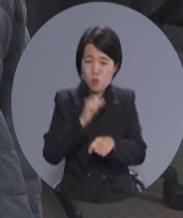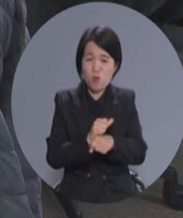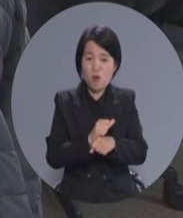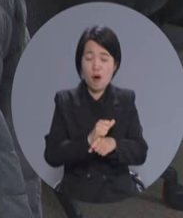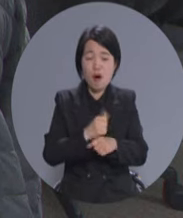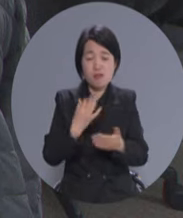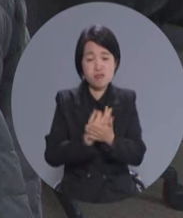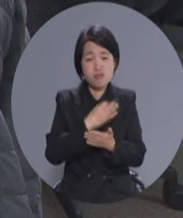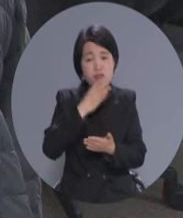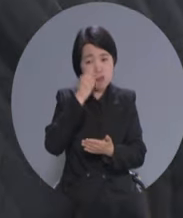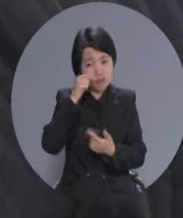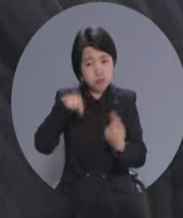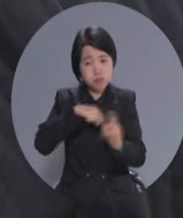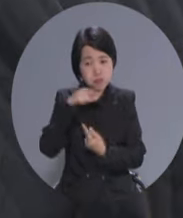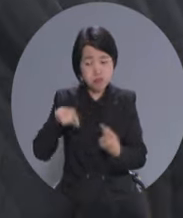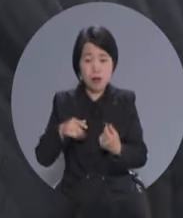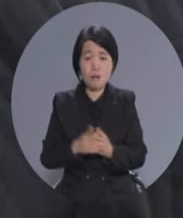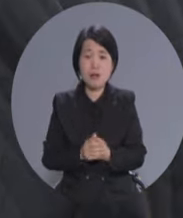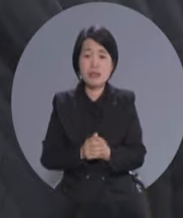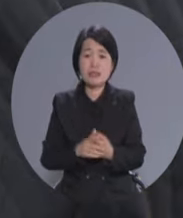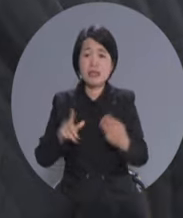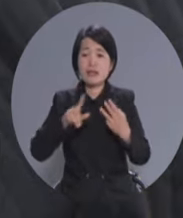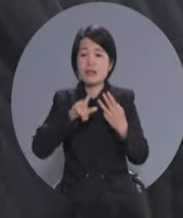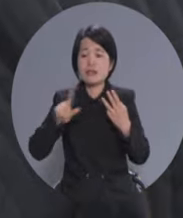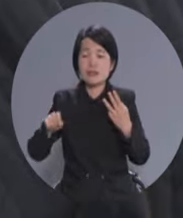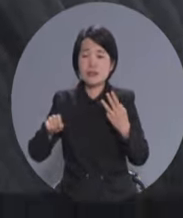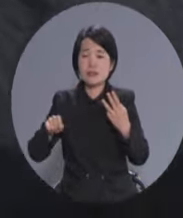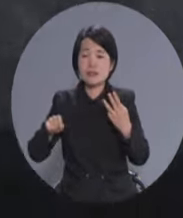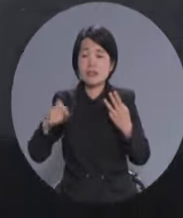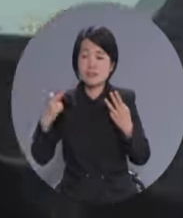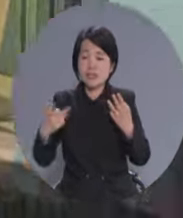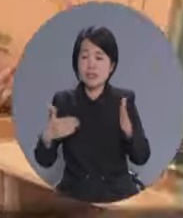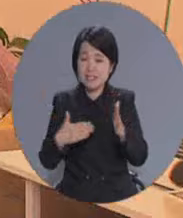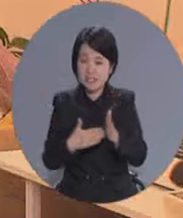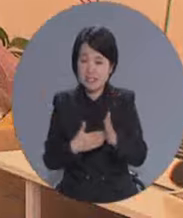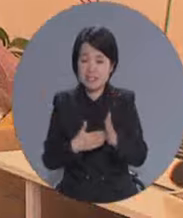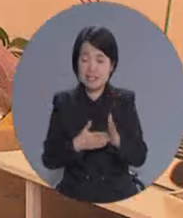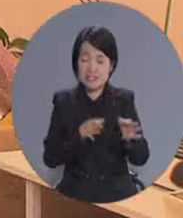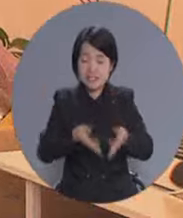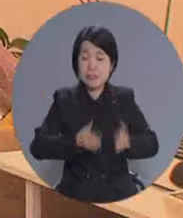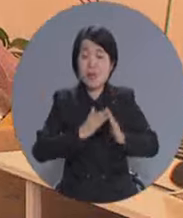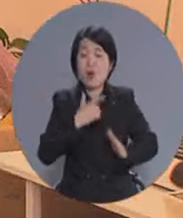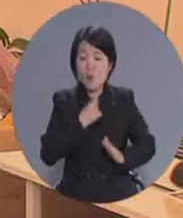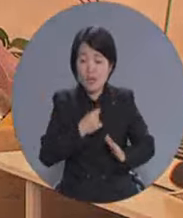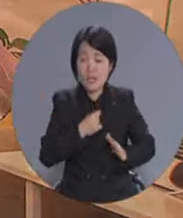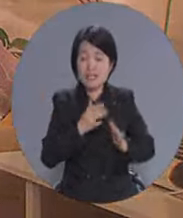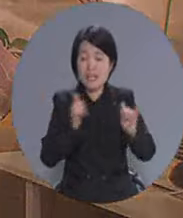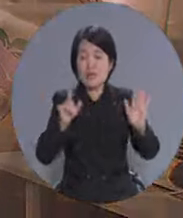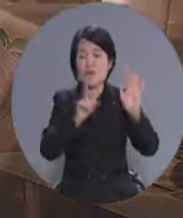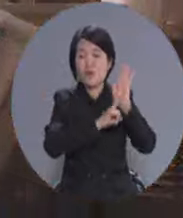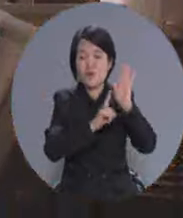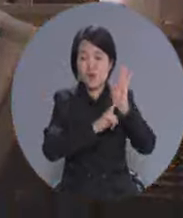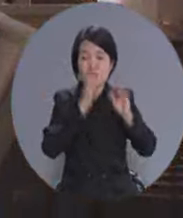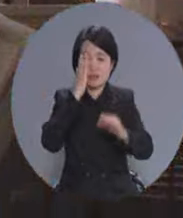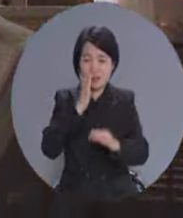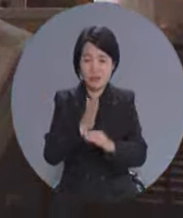바탕으로 올해도 다음 달 12일까지 청년 사업과 지원사업에 참여할 예비창업자를